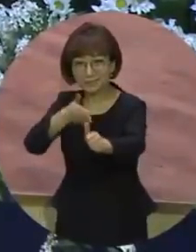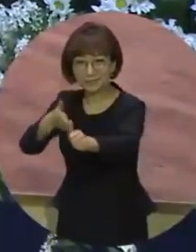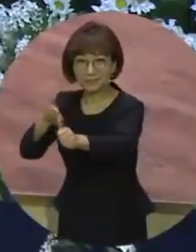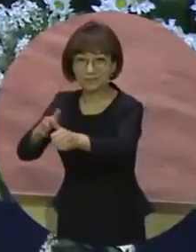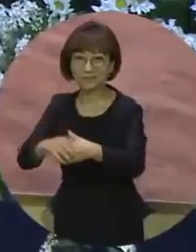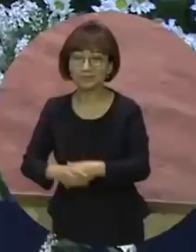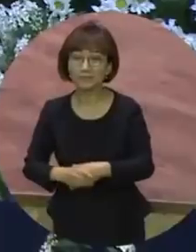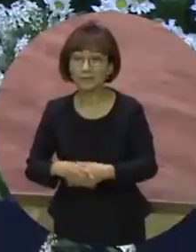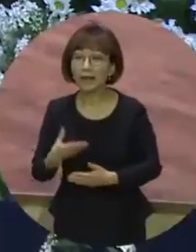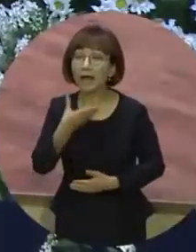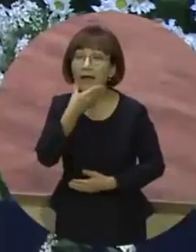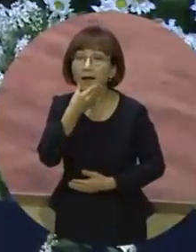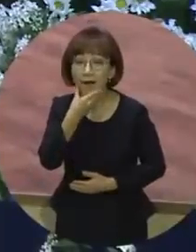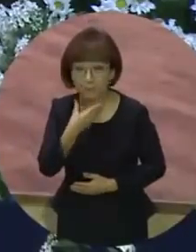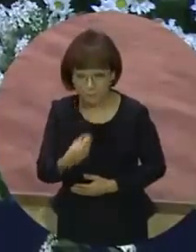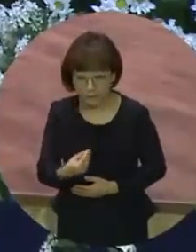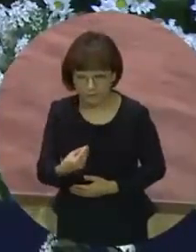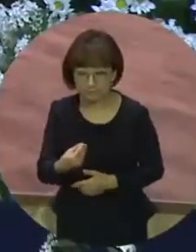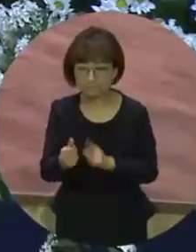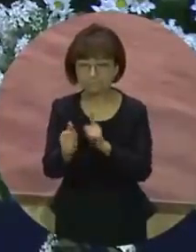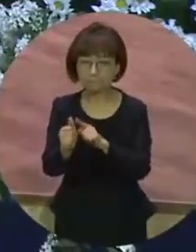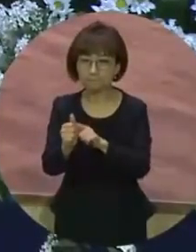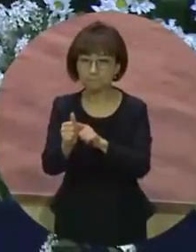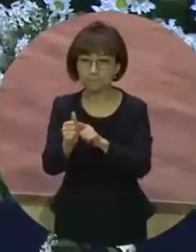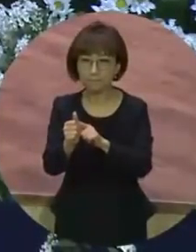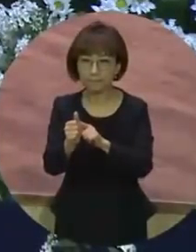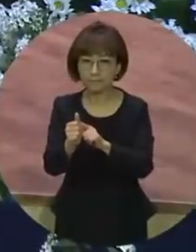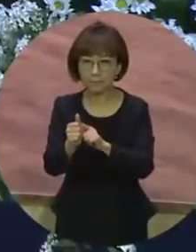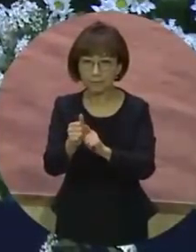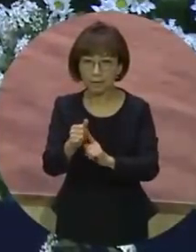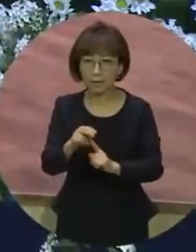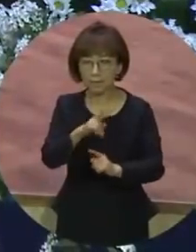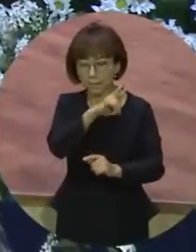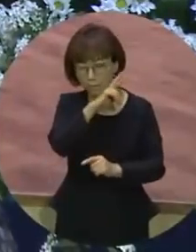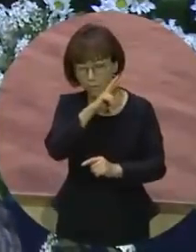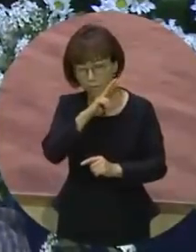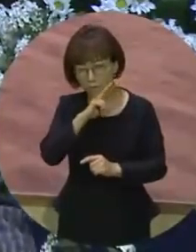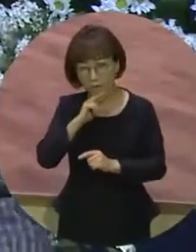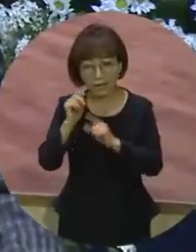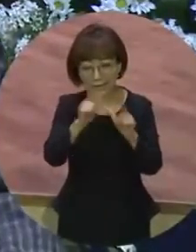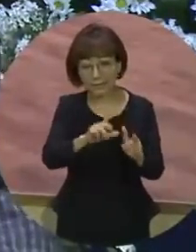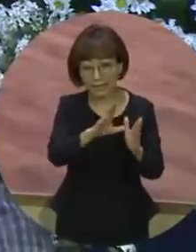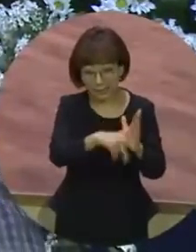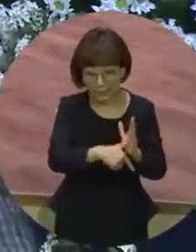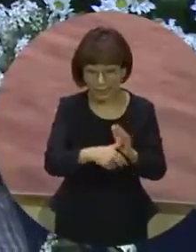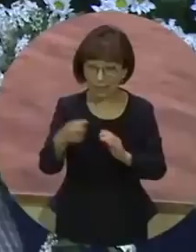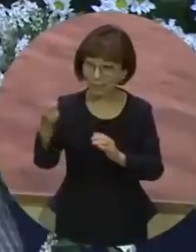때나 이삭을 바치라 라고 하는 이런 하나님의 명령,